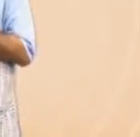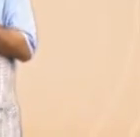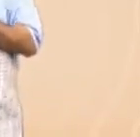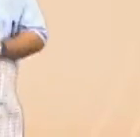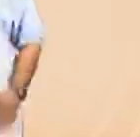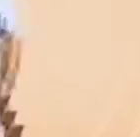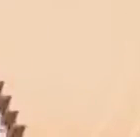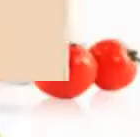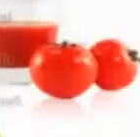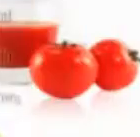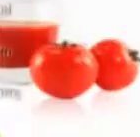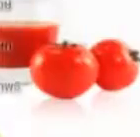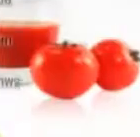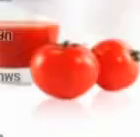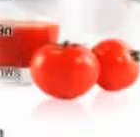ครับ